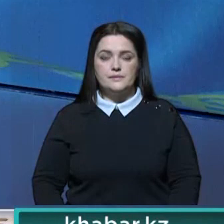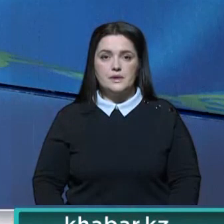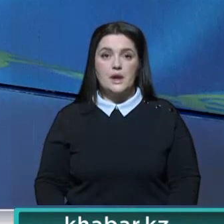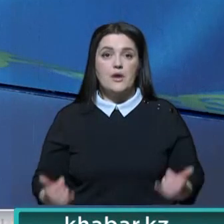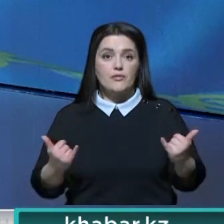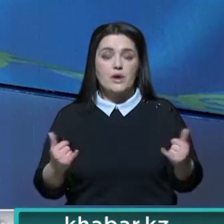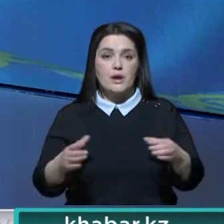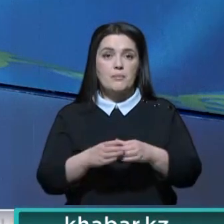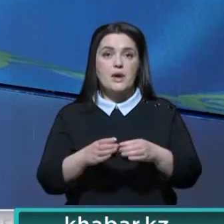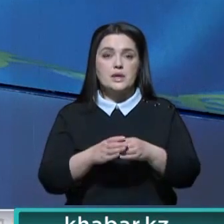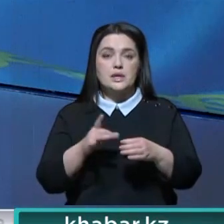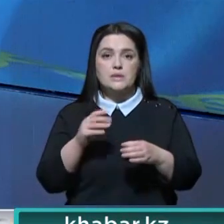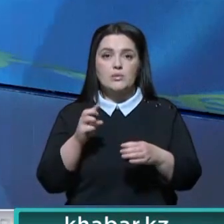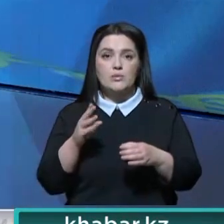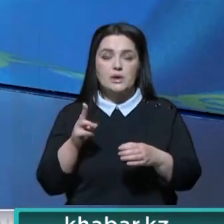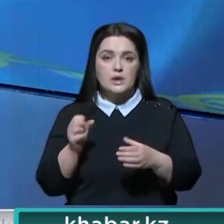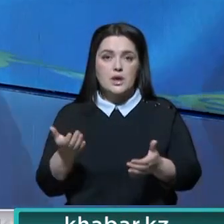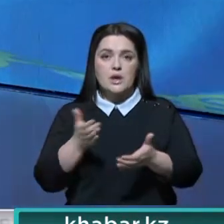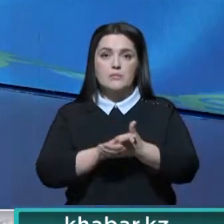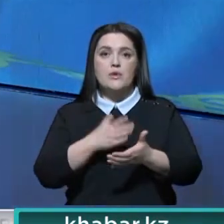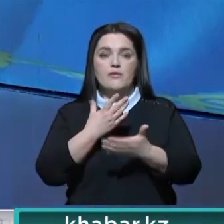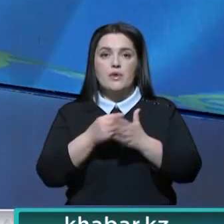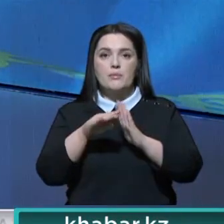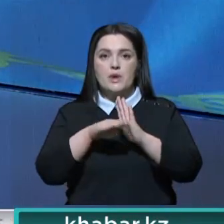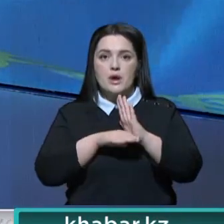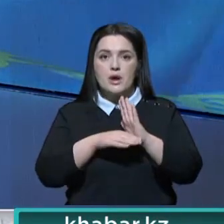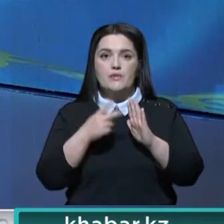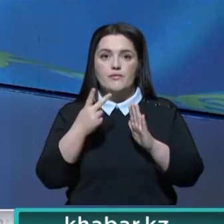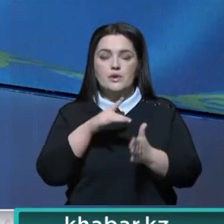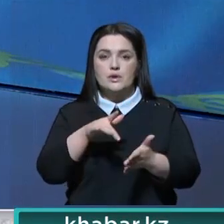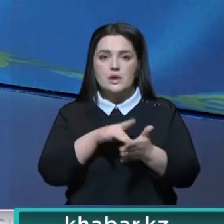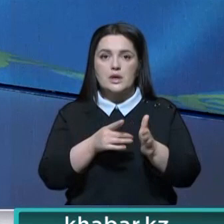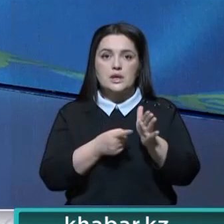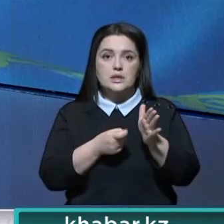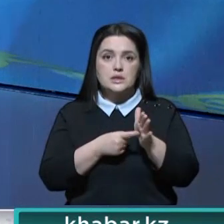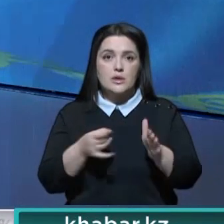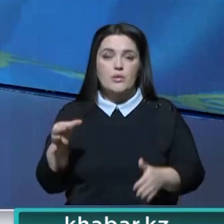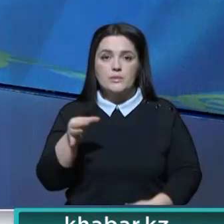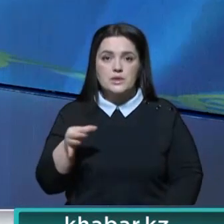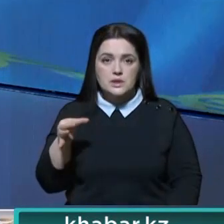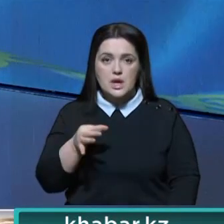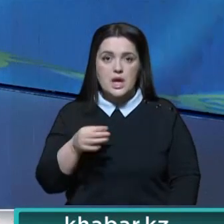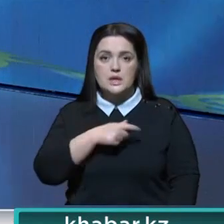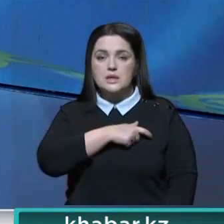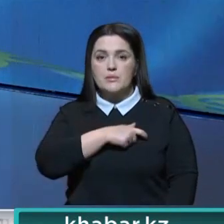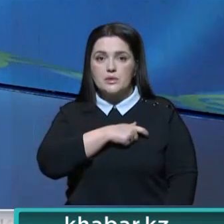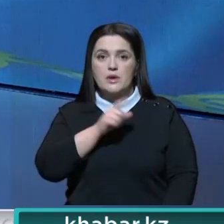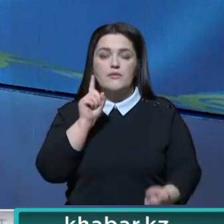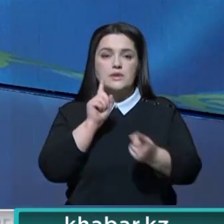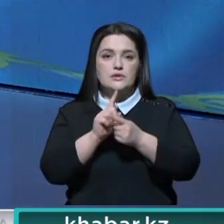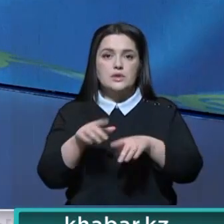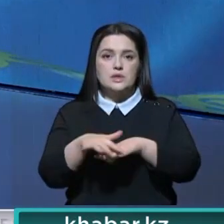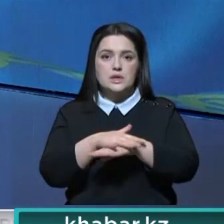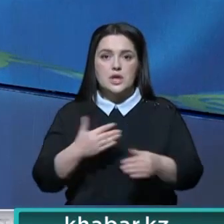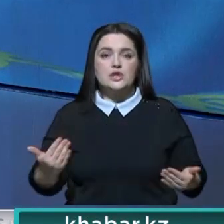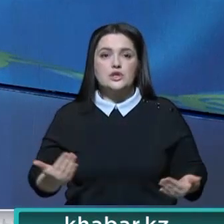Сегодня партия «Республика» знакомит избирателей со своей предвыборной программой сразу в двух регионах. В Карагандинской области кандидаты в депутаты провели